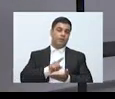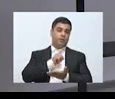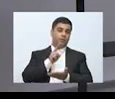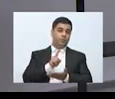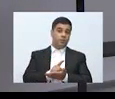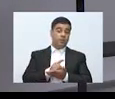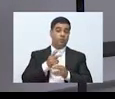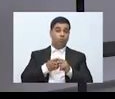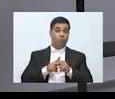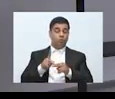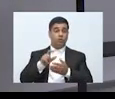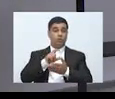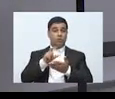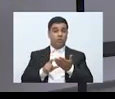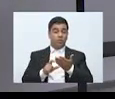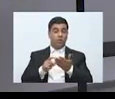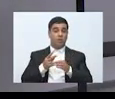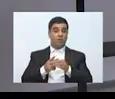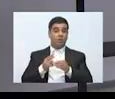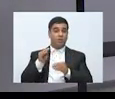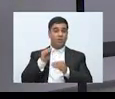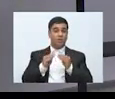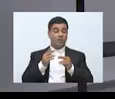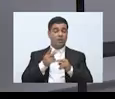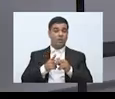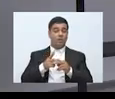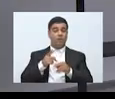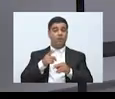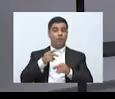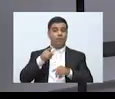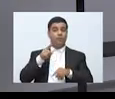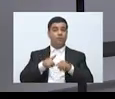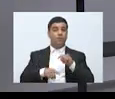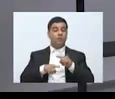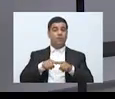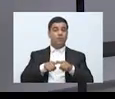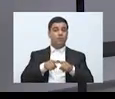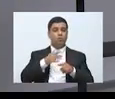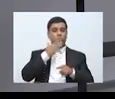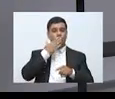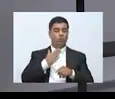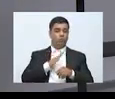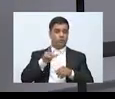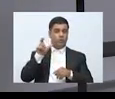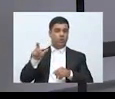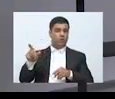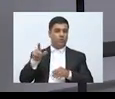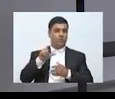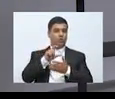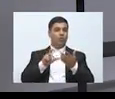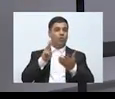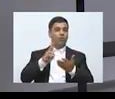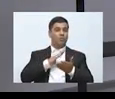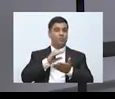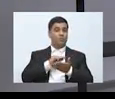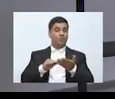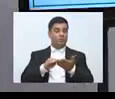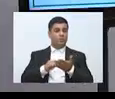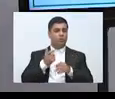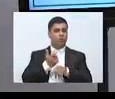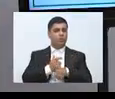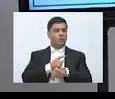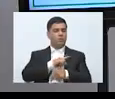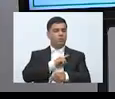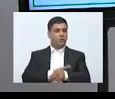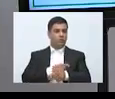Albatta, bu she'rning yaratilishiga vatanga, shoirning vatanga bo'lgan muhabbati, vatanparvarlik